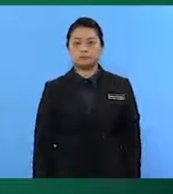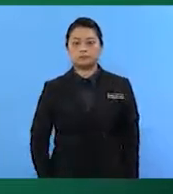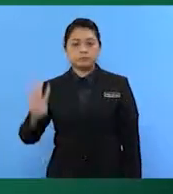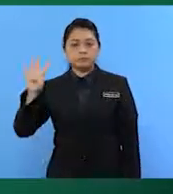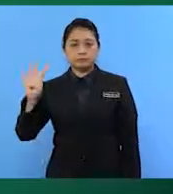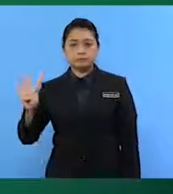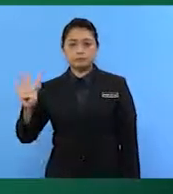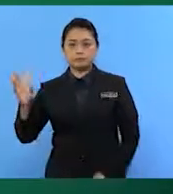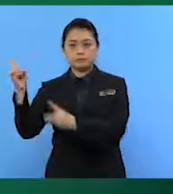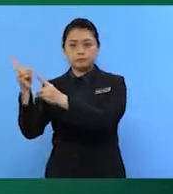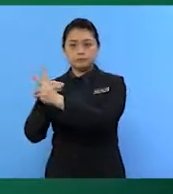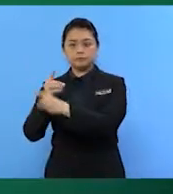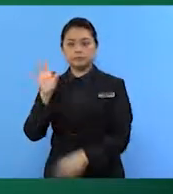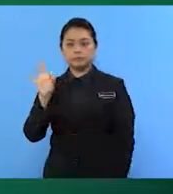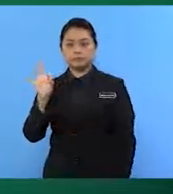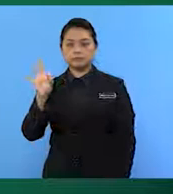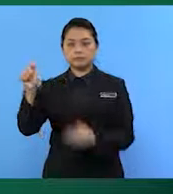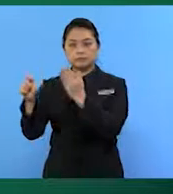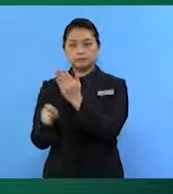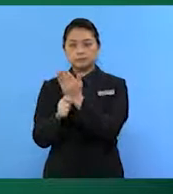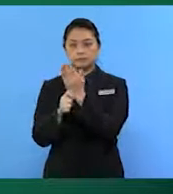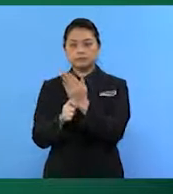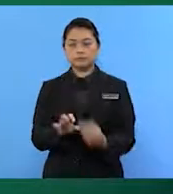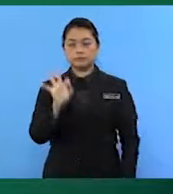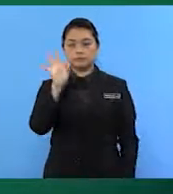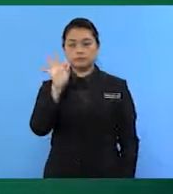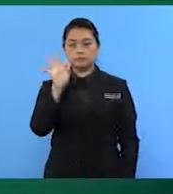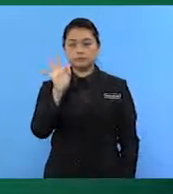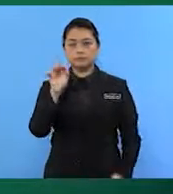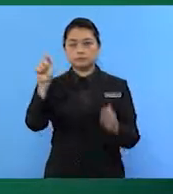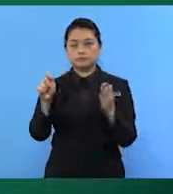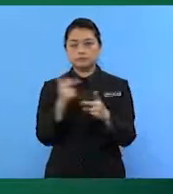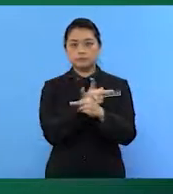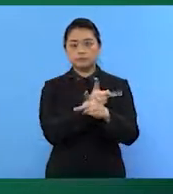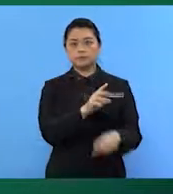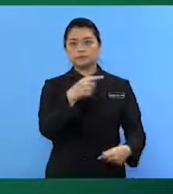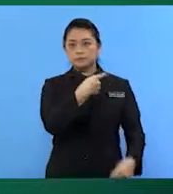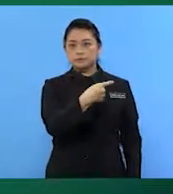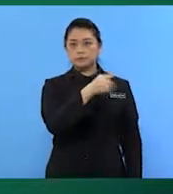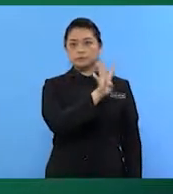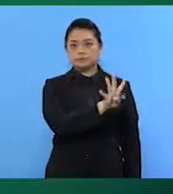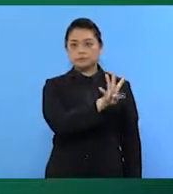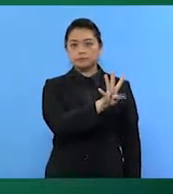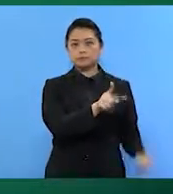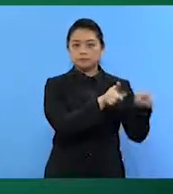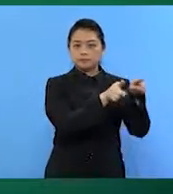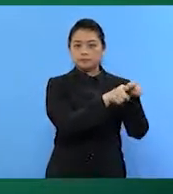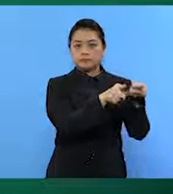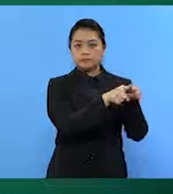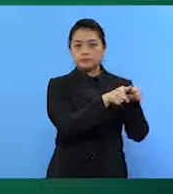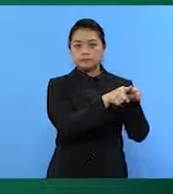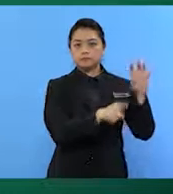4 darab 9 tambah 9 darab negatif 4